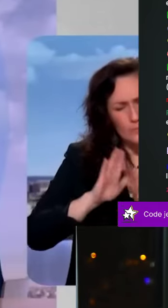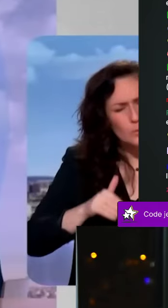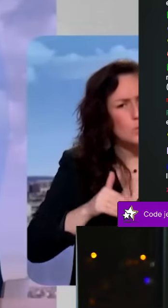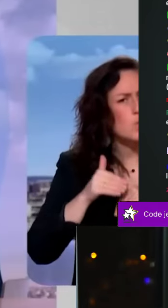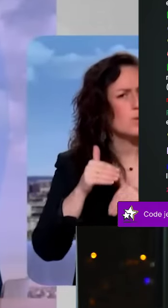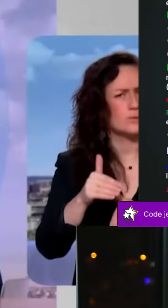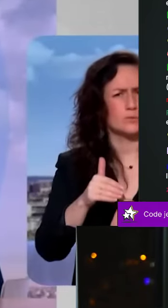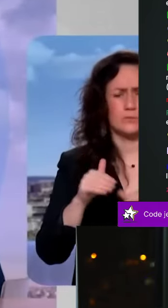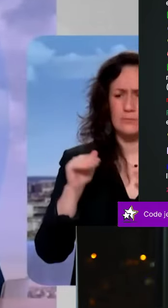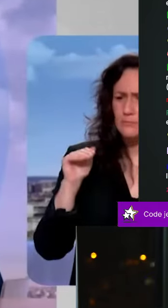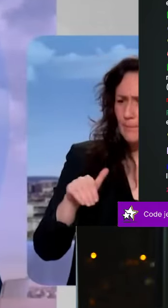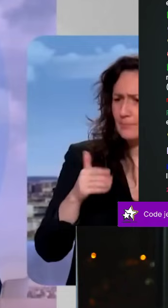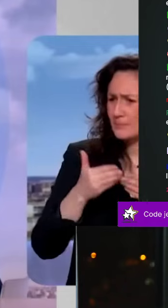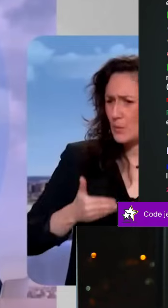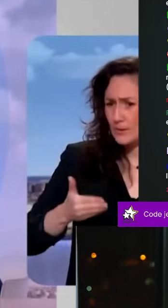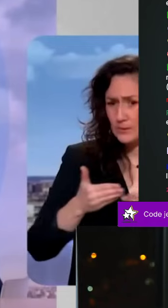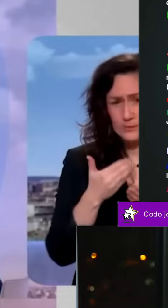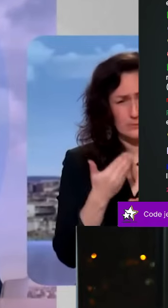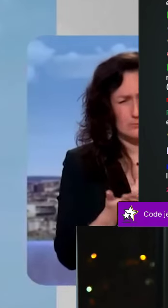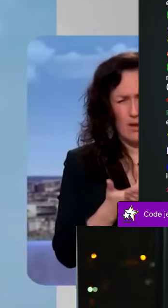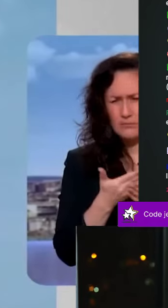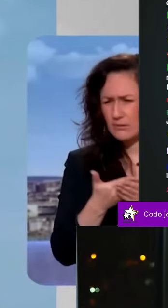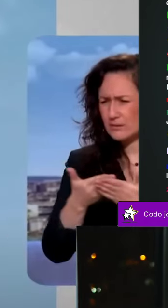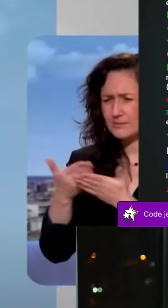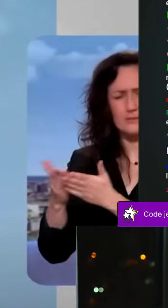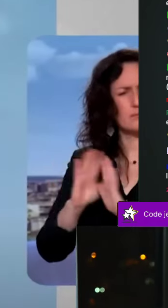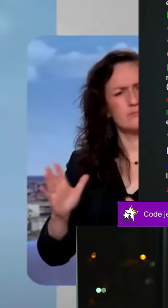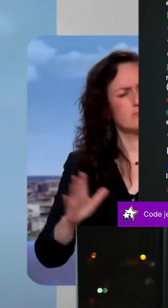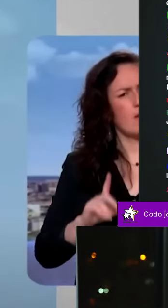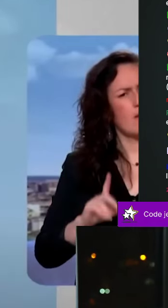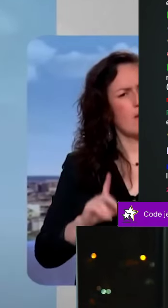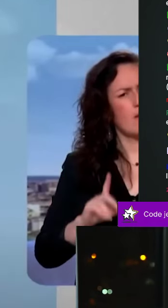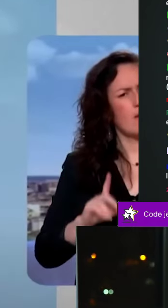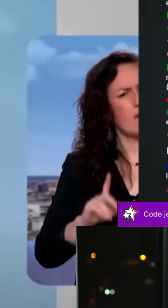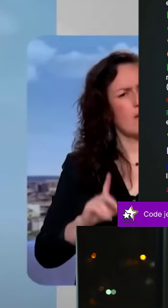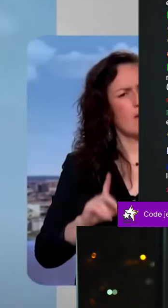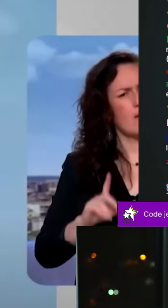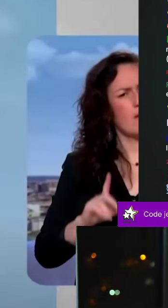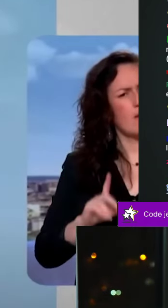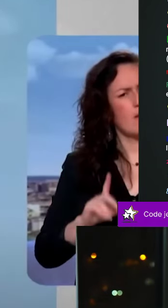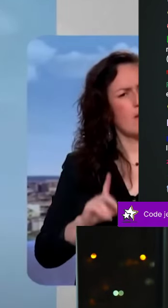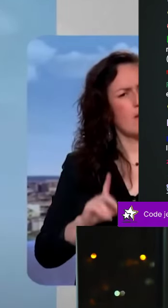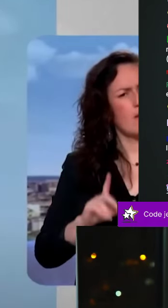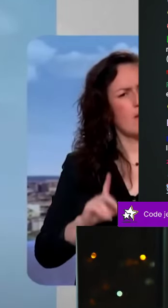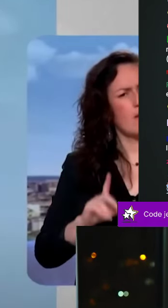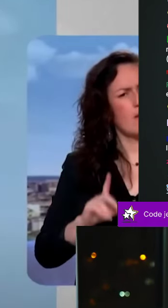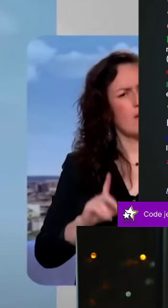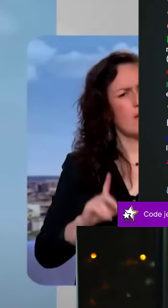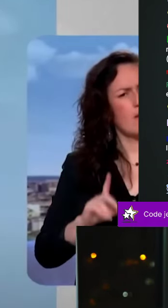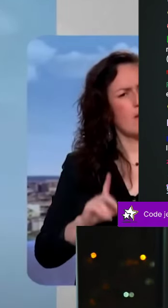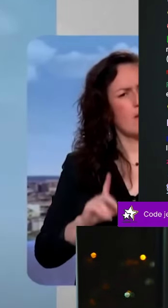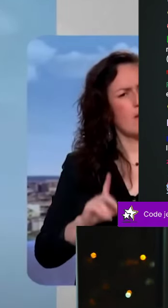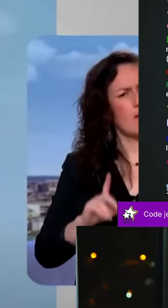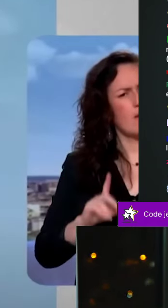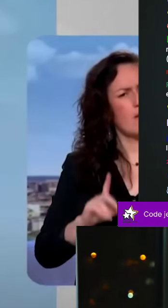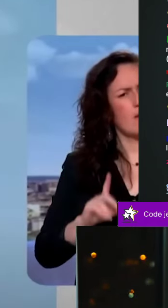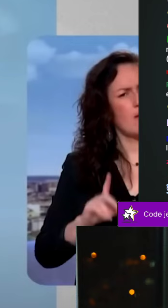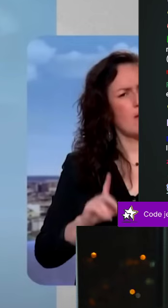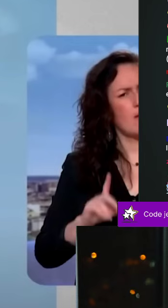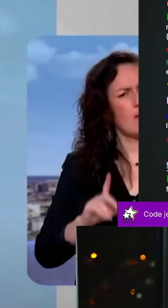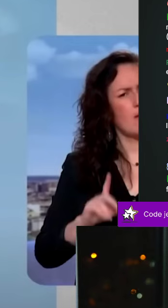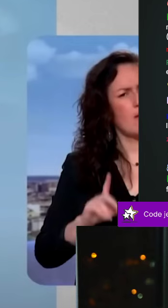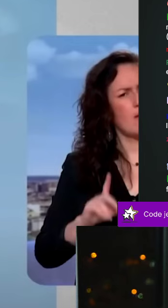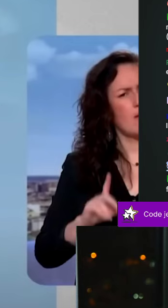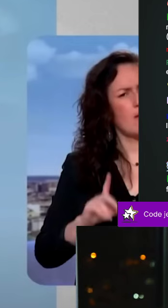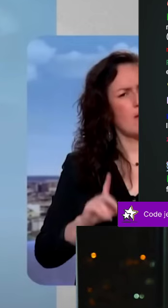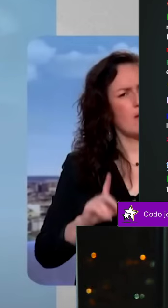continuera quel que soit le cas de figure donc c'est pas le sujet vous nous avez dit tout à l'heure que c'était terminé bah tu vois là c'est pareil et c'est pour ça que j'aimerais attraper la veste de de de